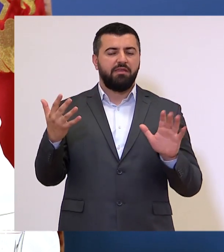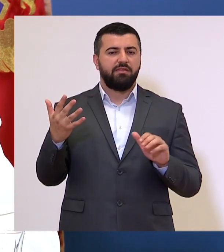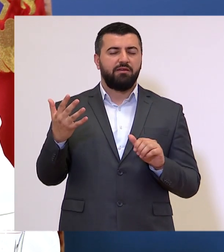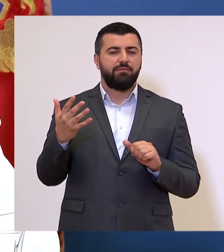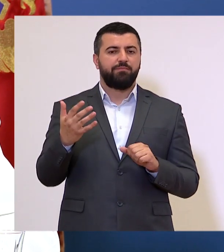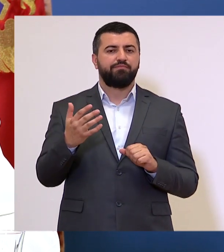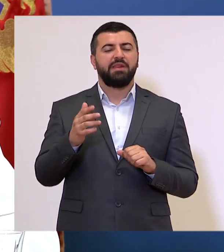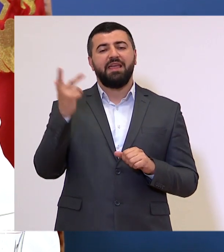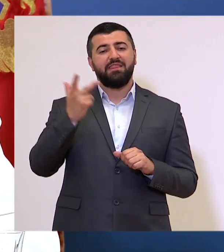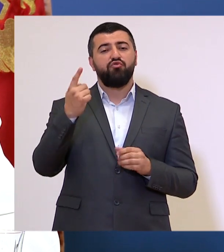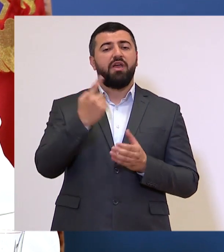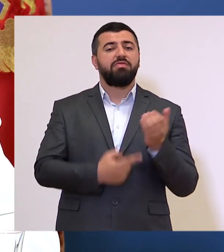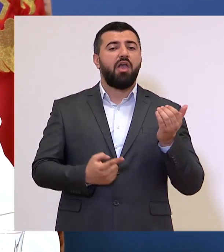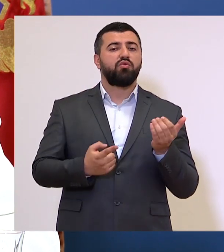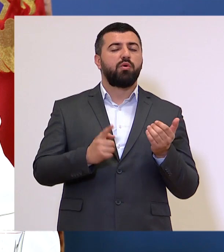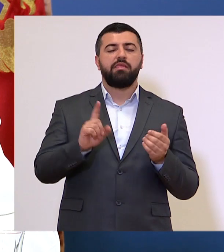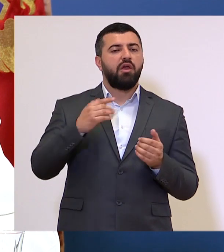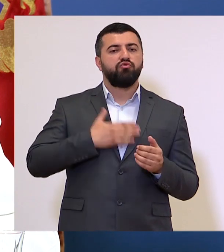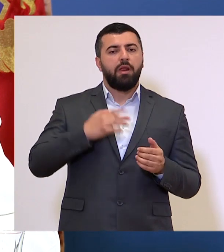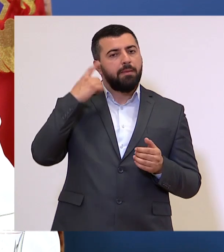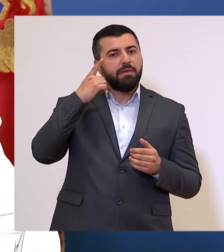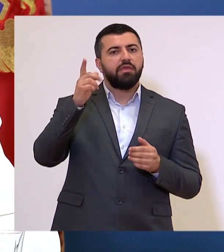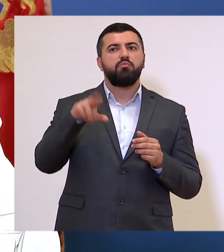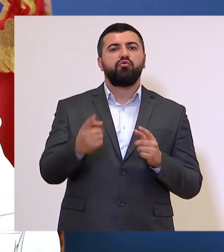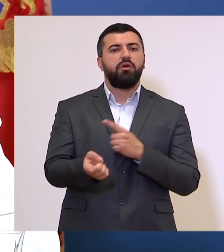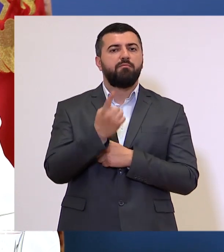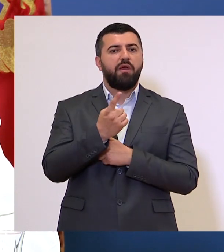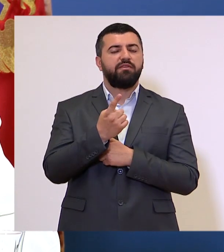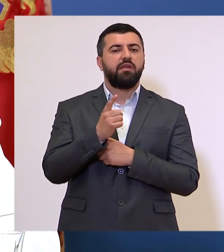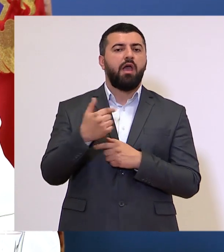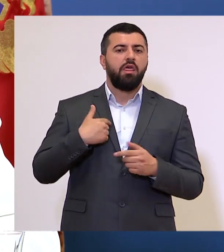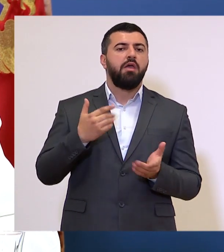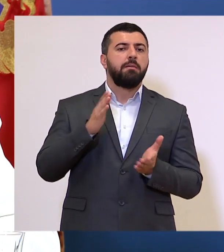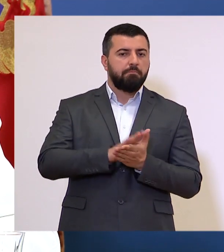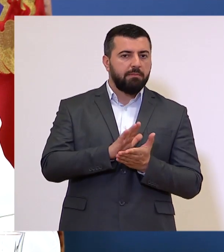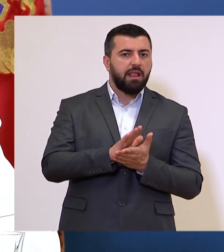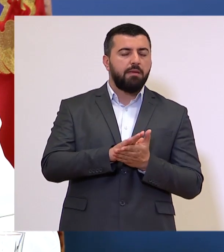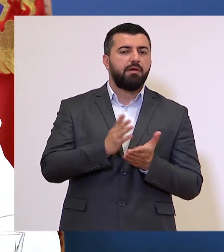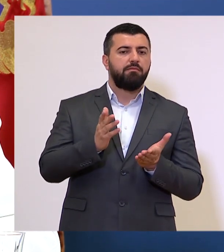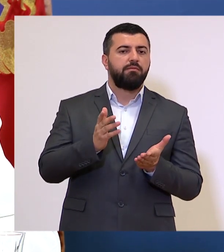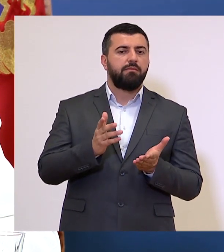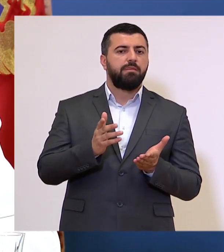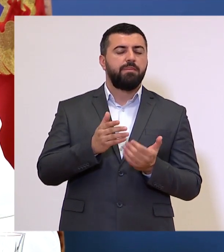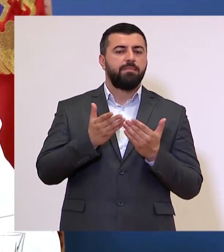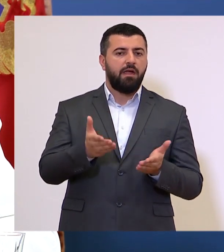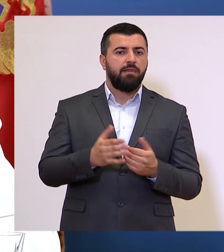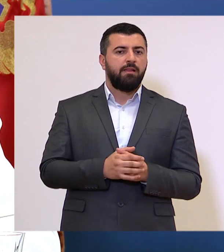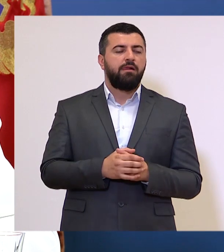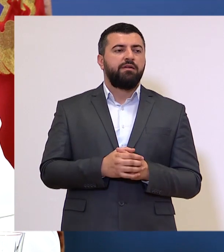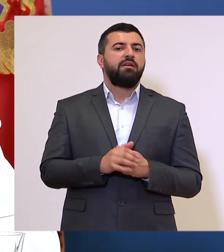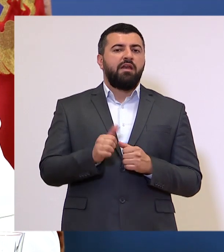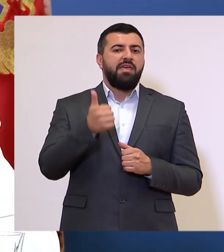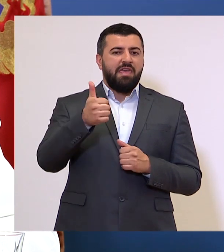I treći, onaj najgori o kojim ne želimo ni da razmišljamo i ne pretpostavljamo, ali smo se skoro pa pripremili za taj,